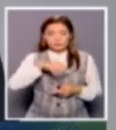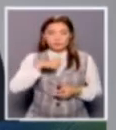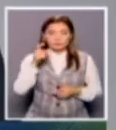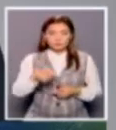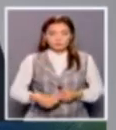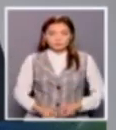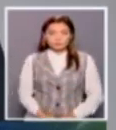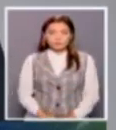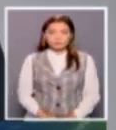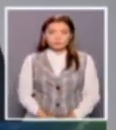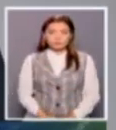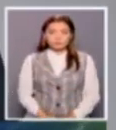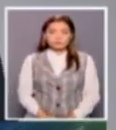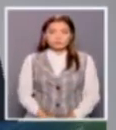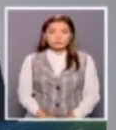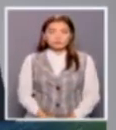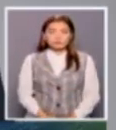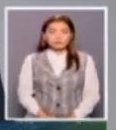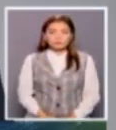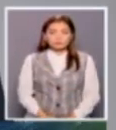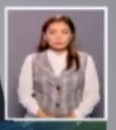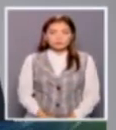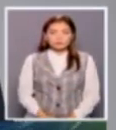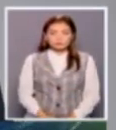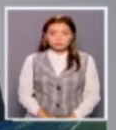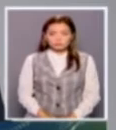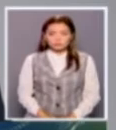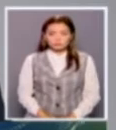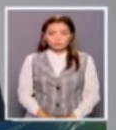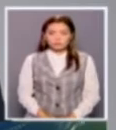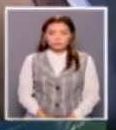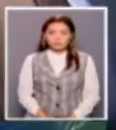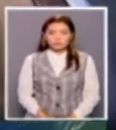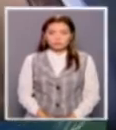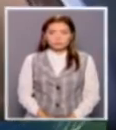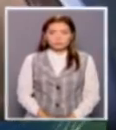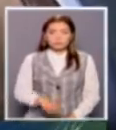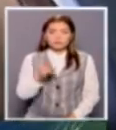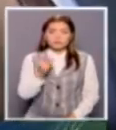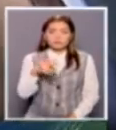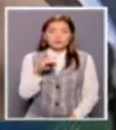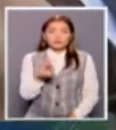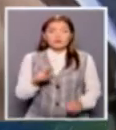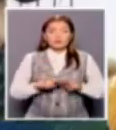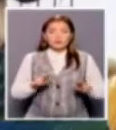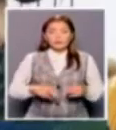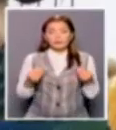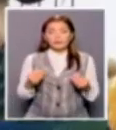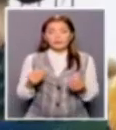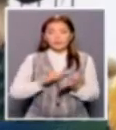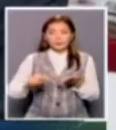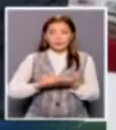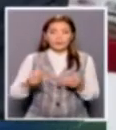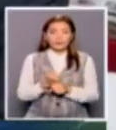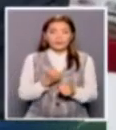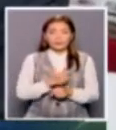қазақ поэзиясына қосқан үлесі зор ақын деп білемін. Қадыр Жүсіп ұстаздықпен қасиетті қаламын қатар